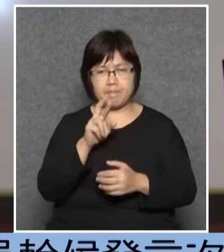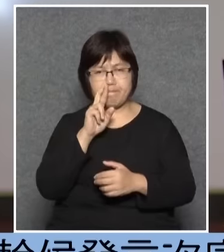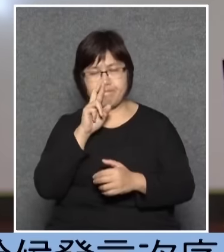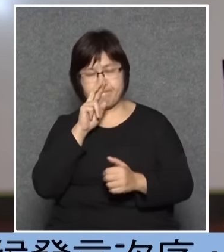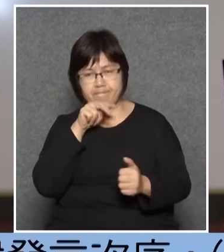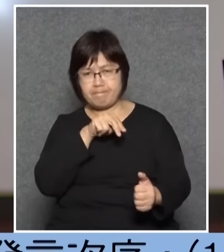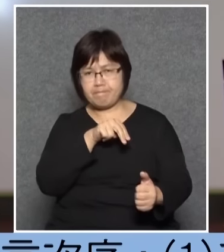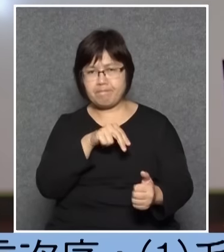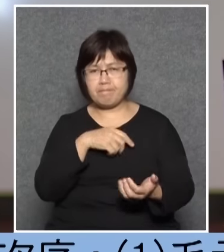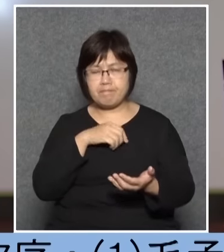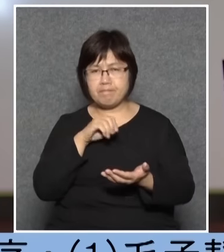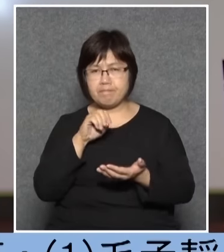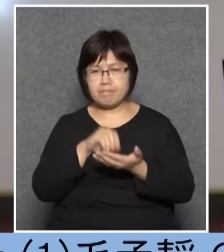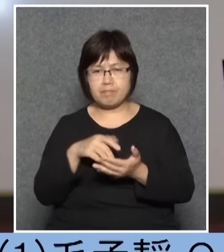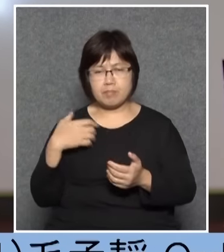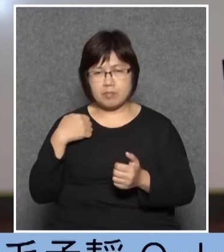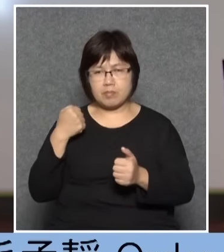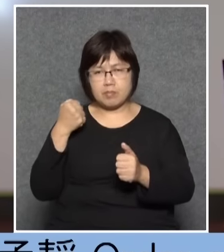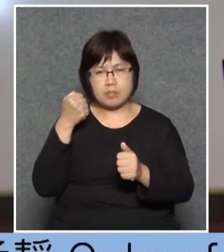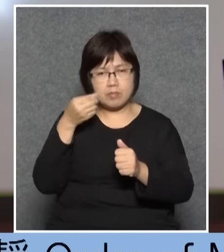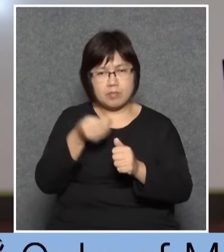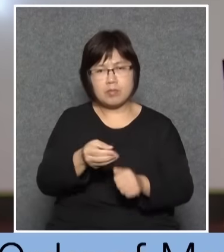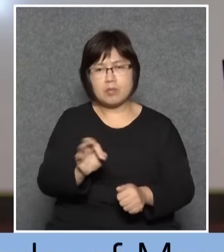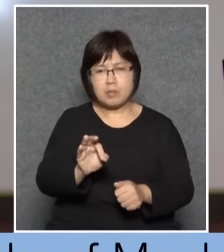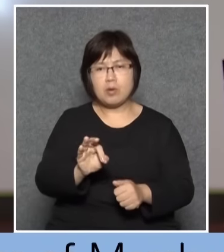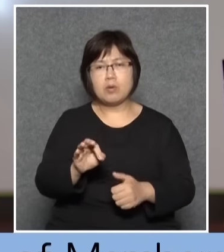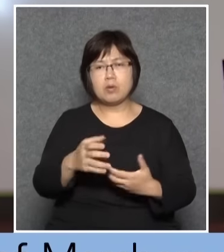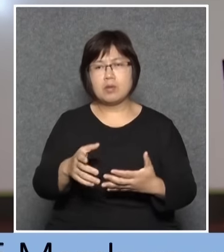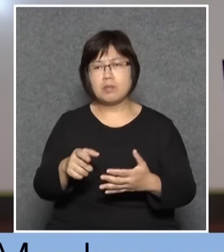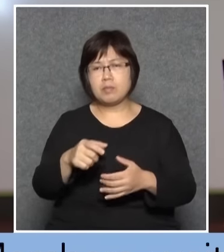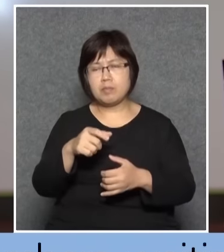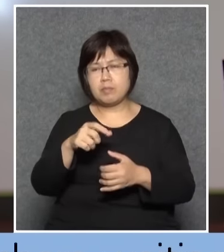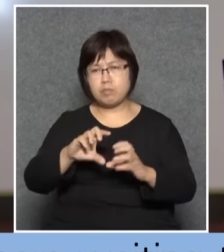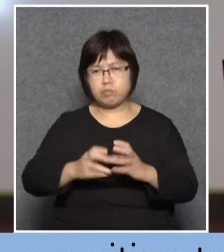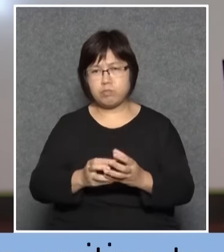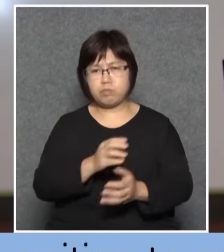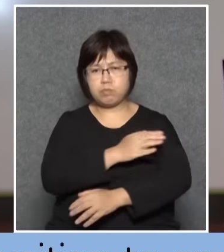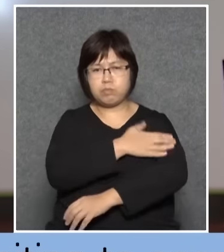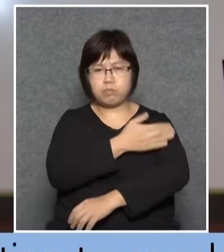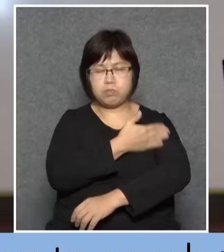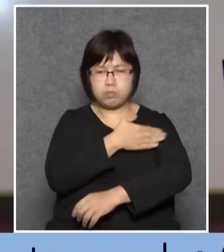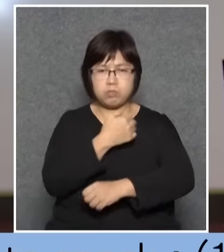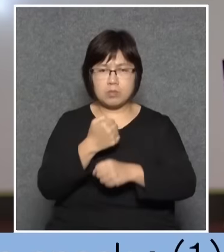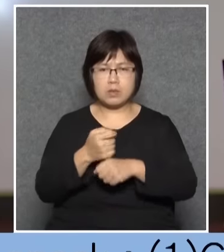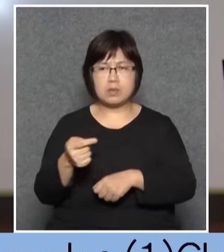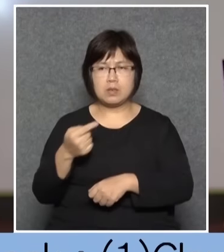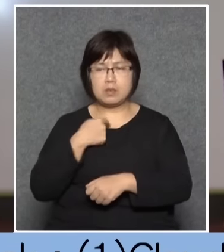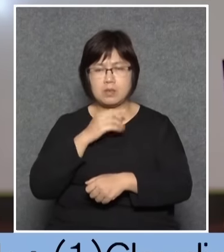在沒有定明授權的授權下由某部門人員進行，他須於